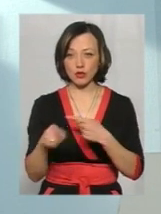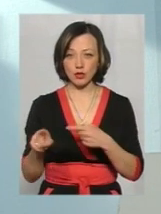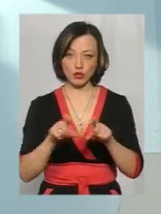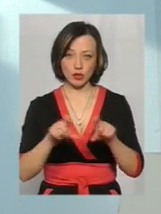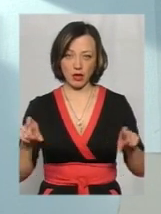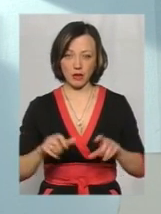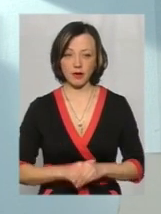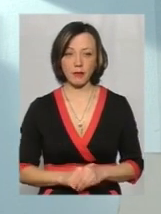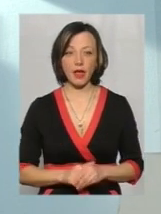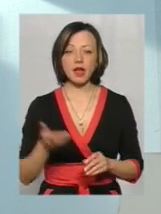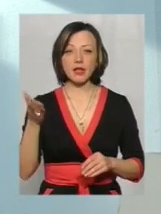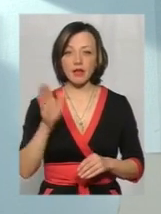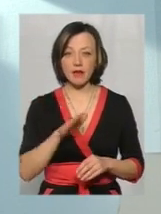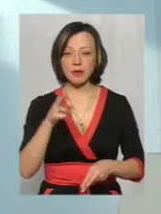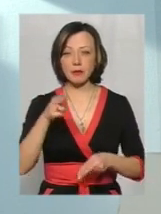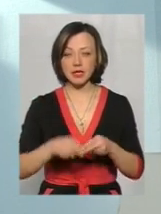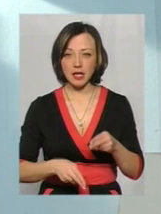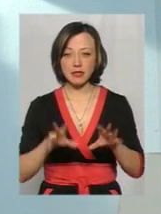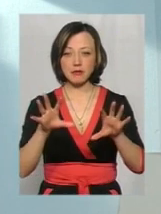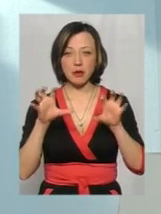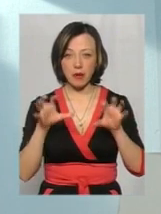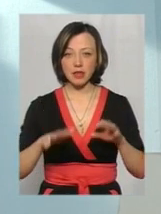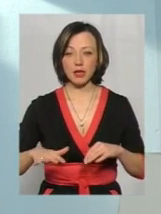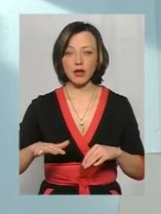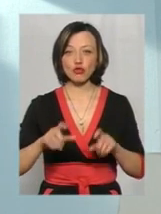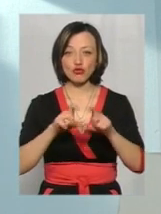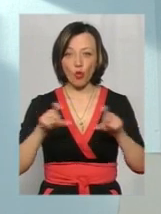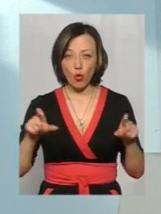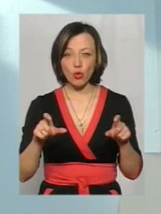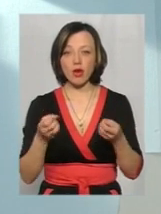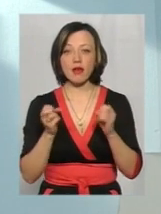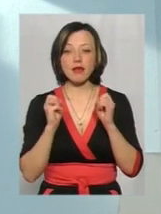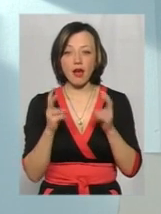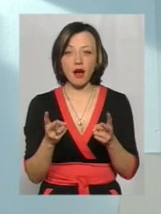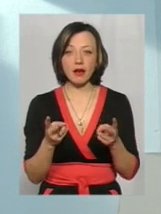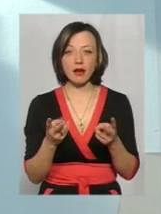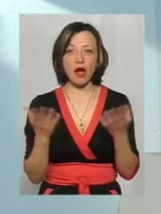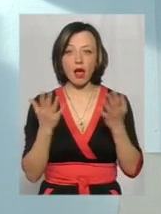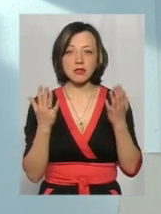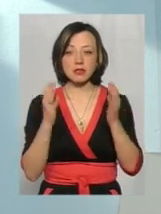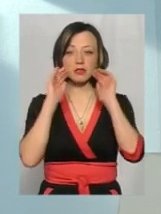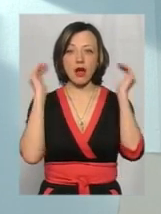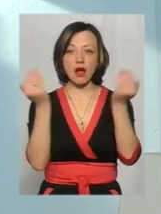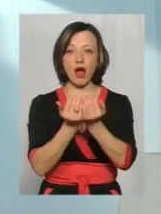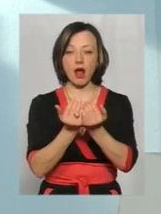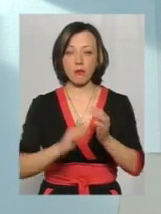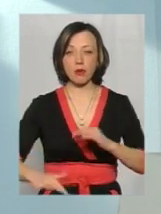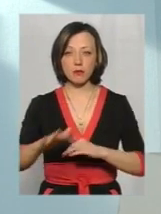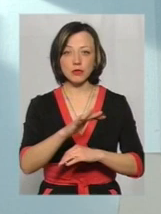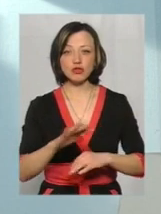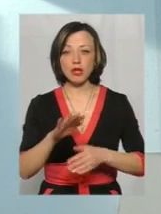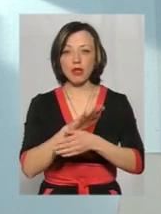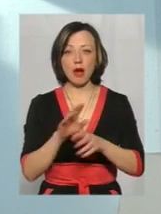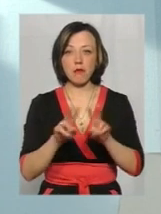навчальному закладу. Давайте перестанемо сприймати школу як якесь сакральне приміщення, яке ми маємо